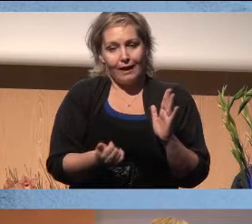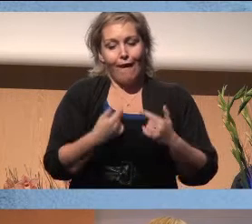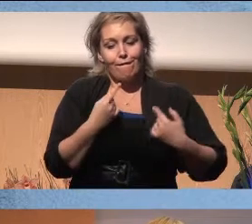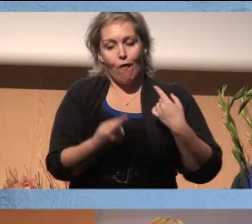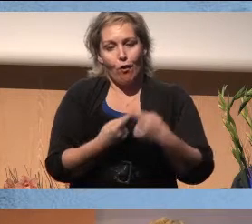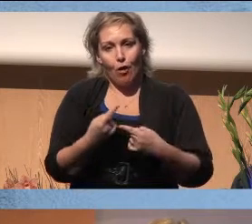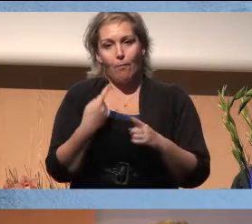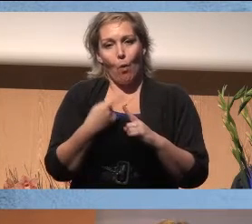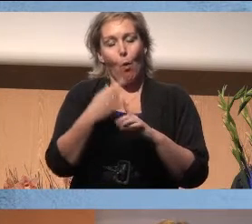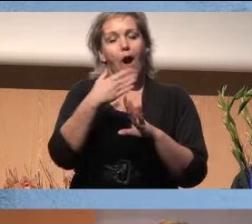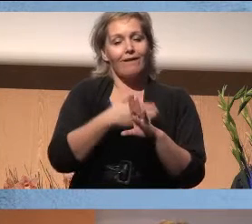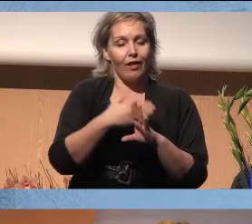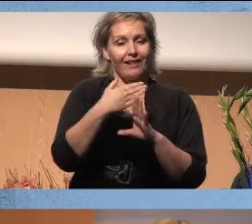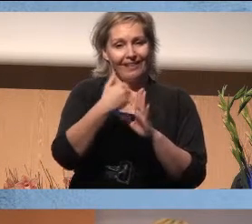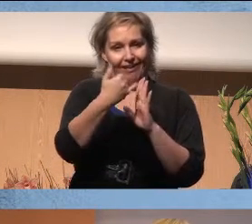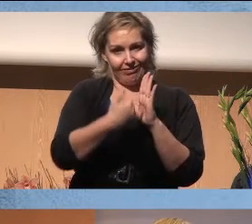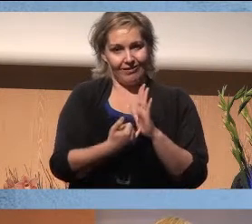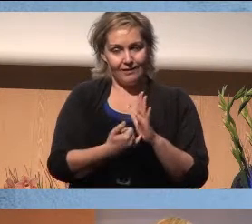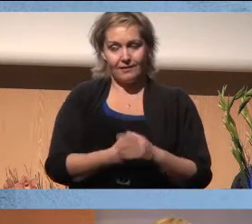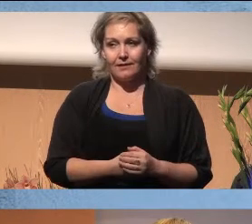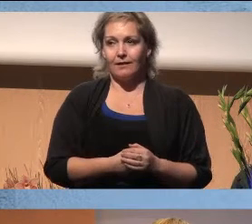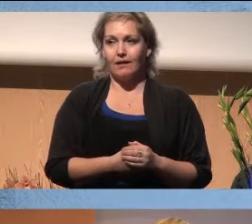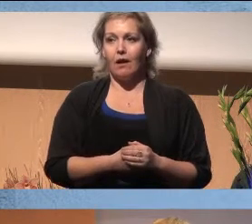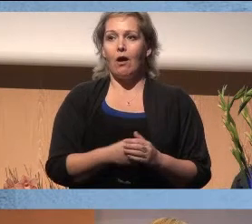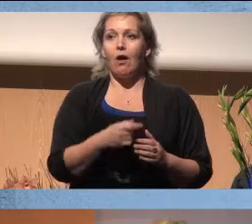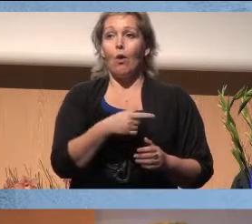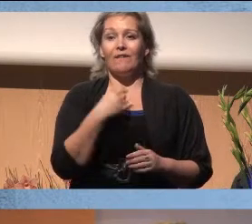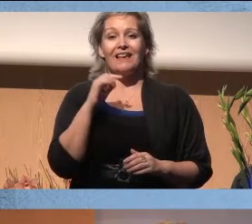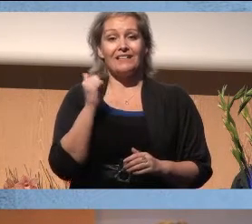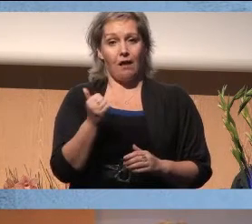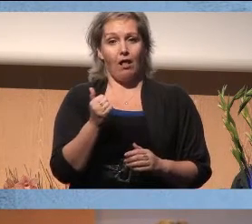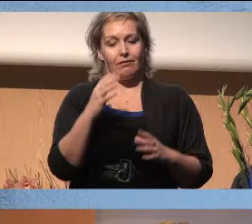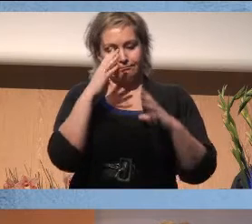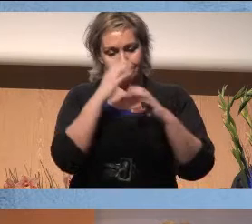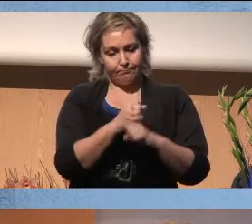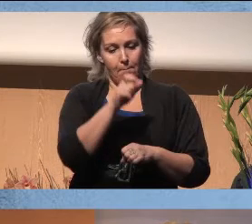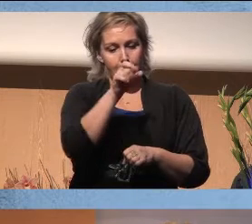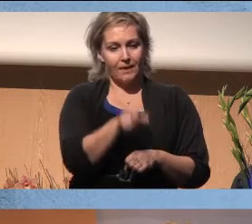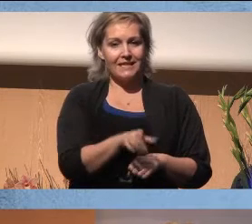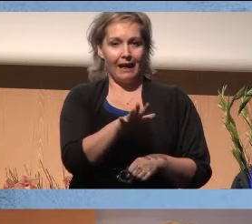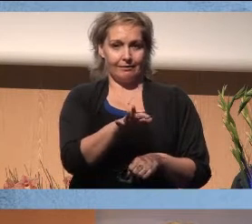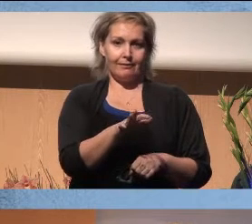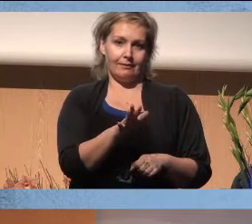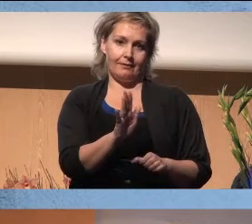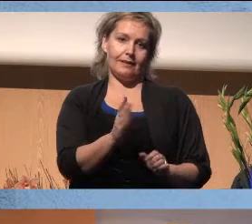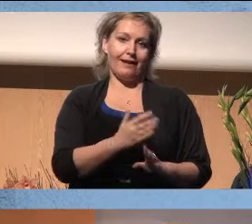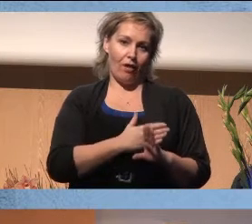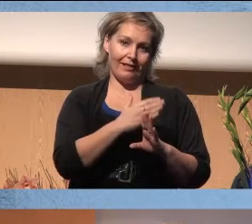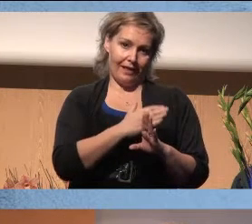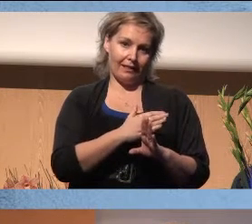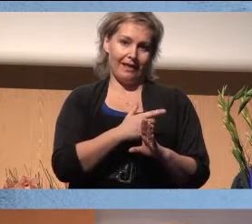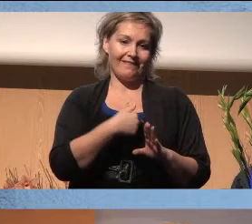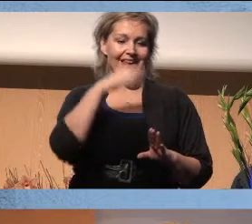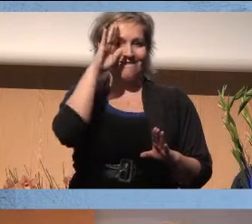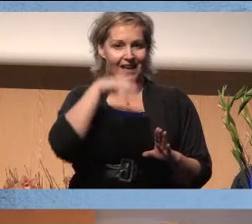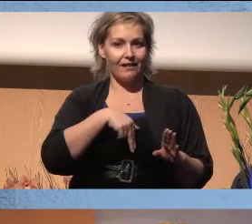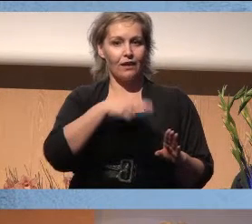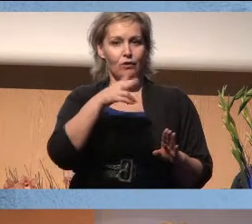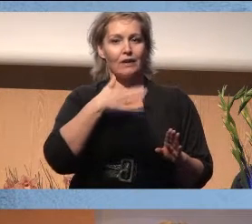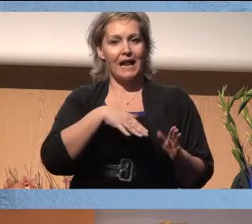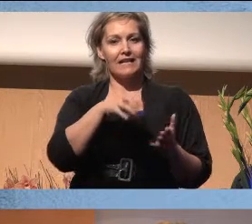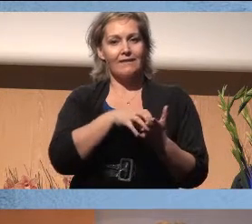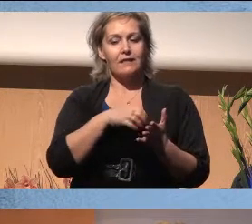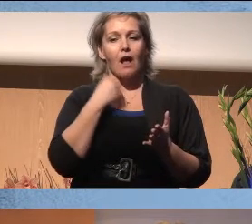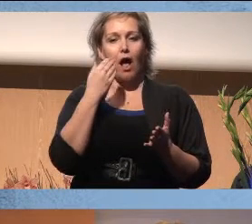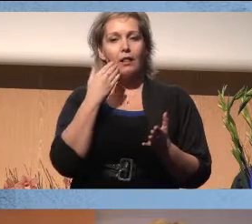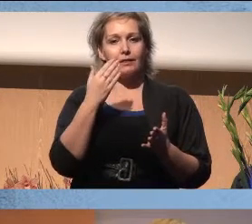forløp og kvalitet. Og så skal vi vektlegge pasientopplevd kvalitet. Vi vet at norsk helsevesen